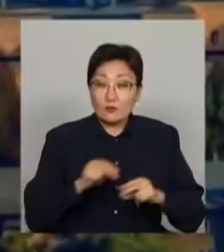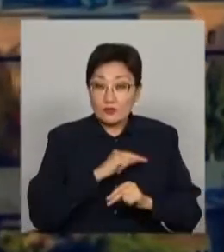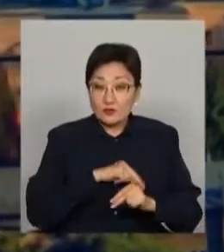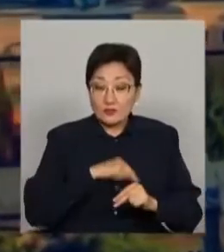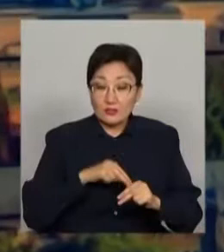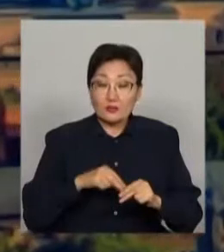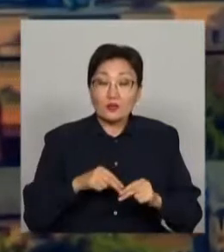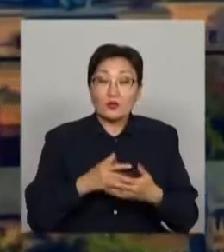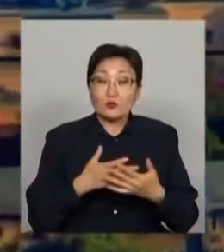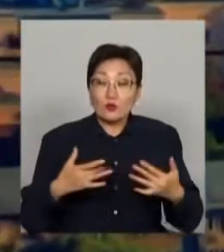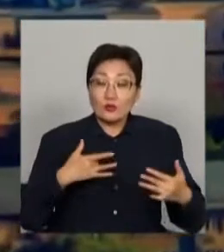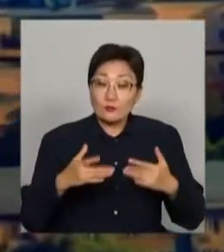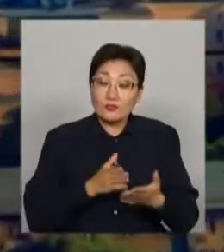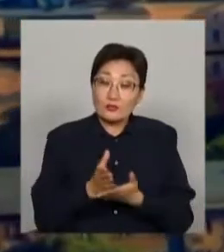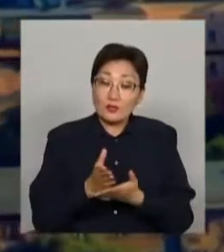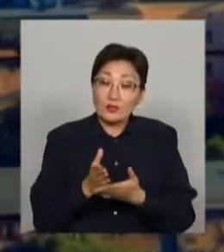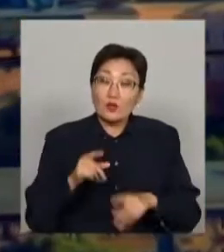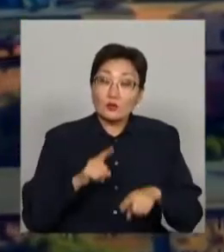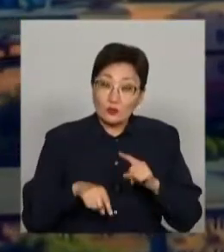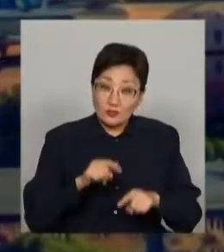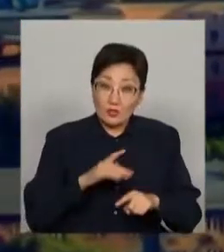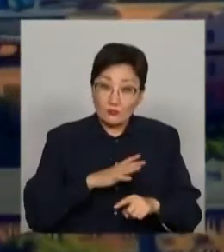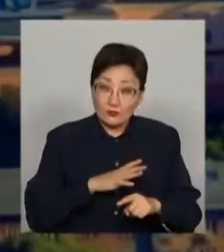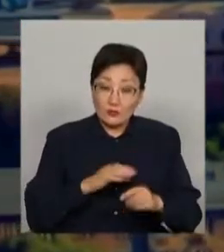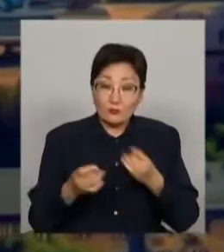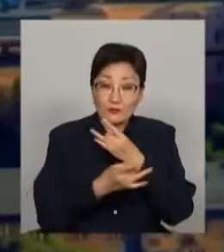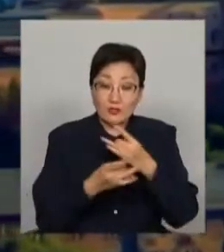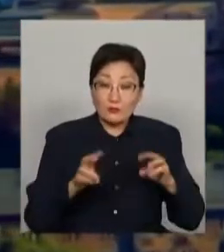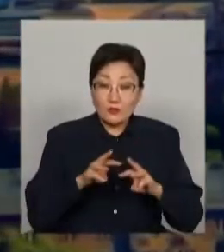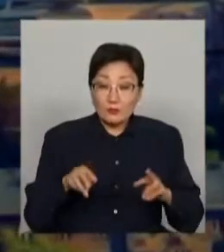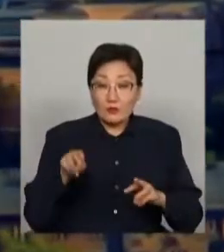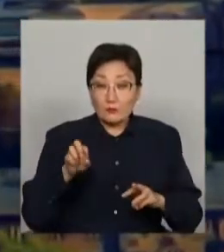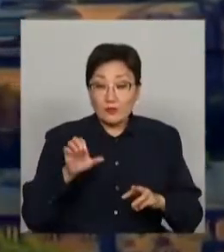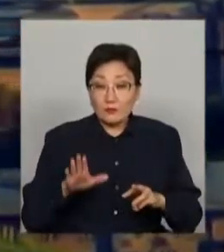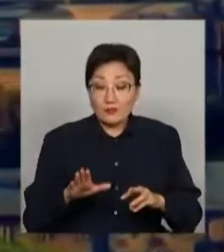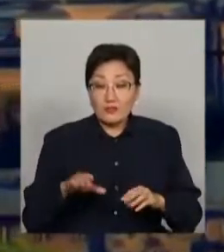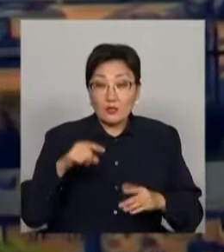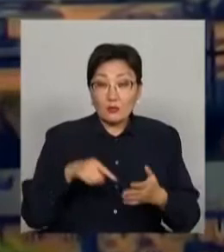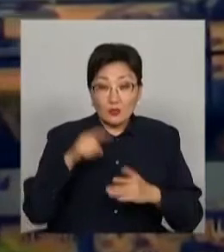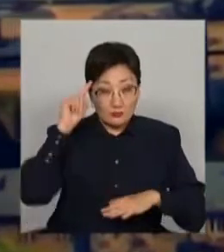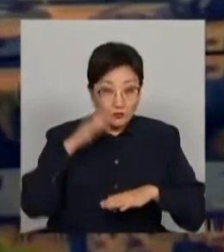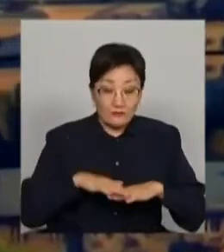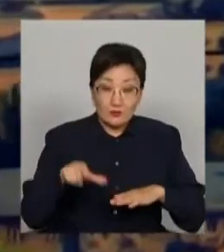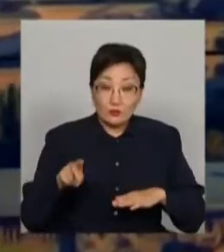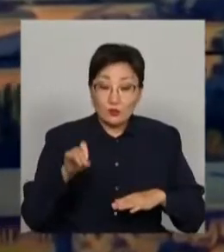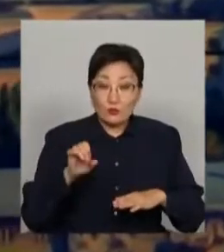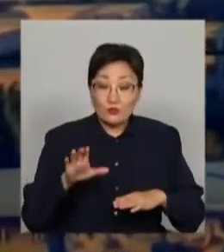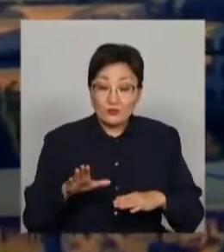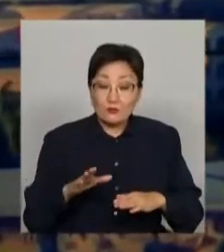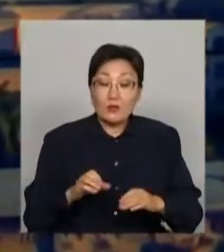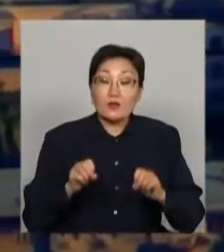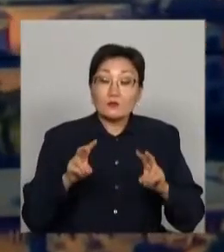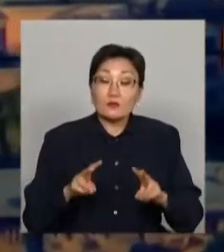өнер қайраткерлері, жақындары мен туыстары болды. Мәдениет министрі Дәурен Абаев пен қала әкімі Ерболат Досаев арнайы көңіл